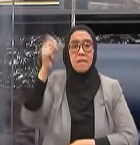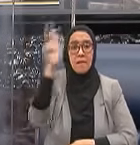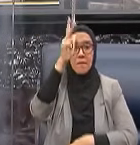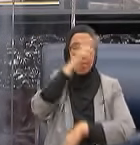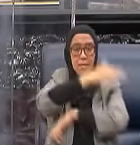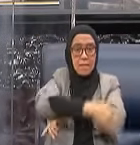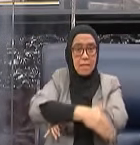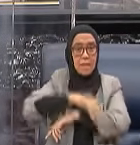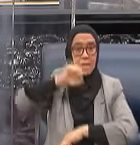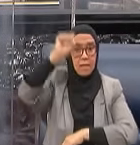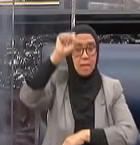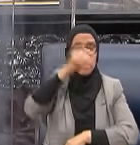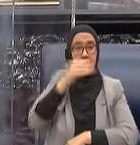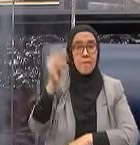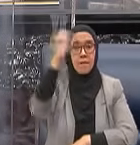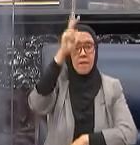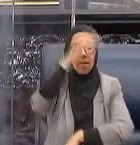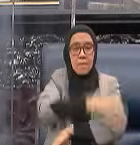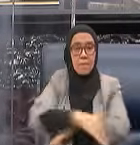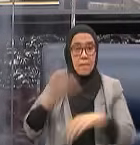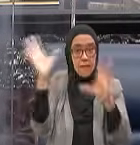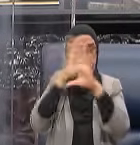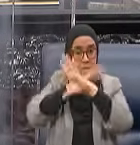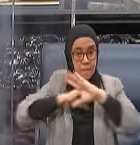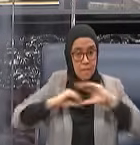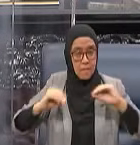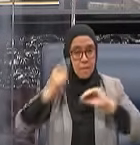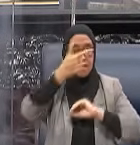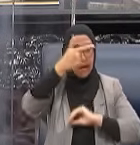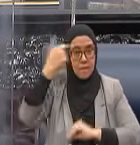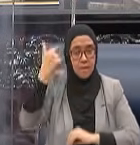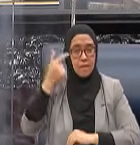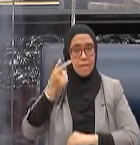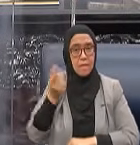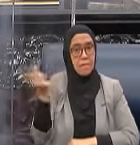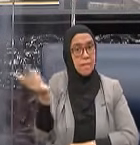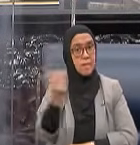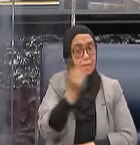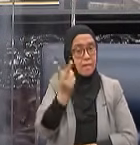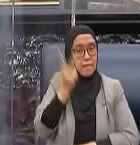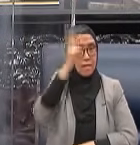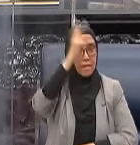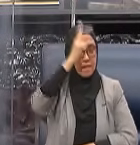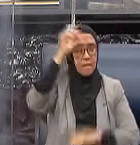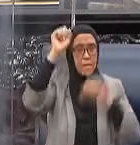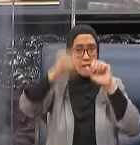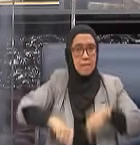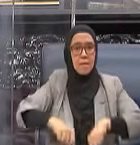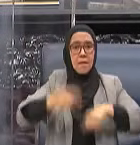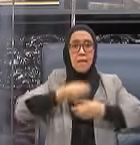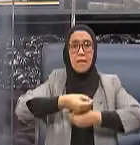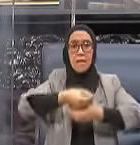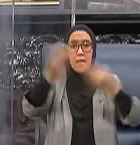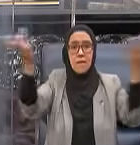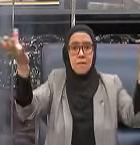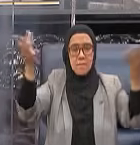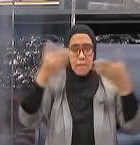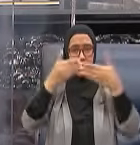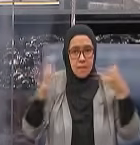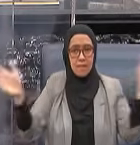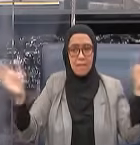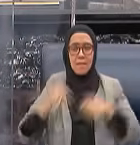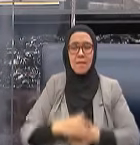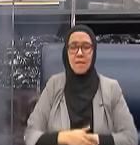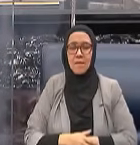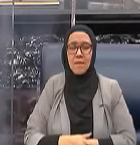Negeri salah satu jalan lebih What berikan juga bully pemberi makmuman kepada umum perdana Raya